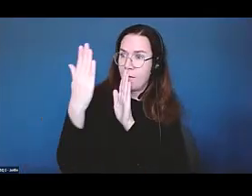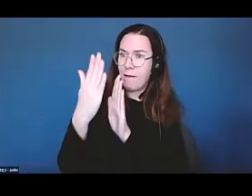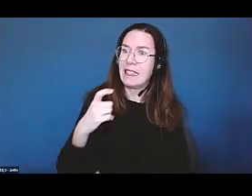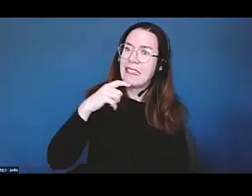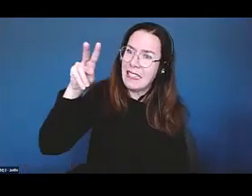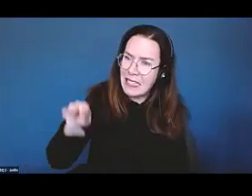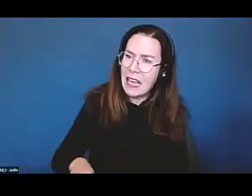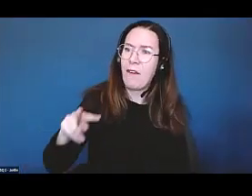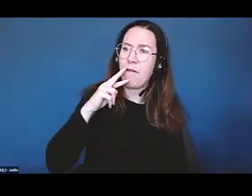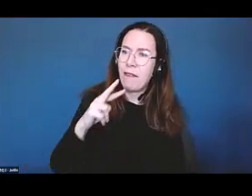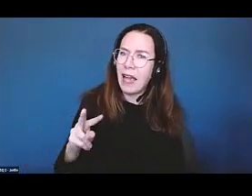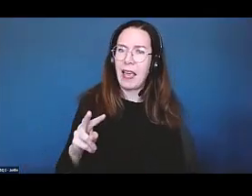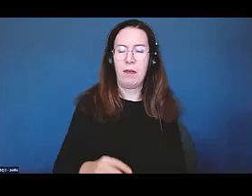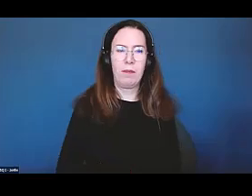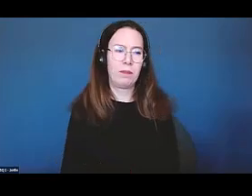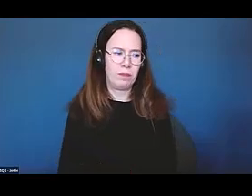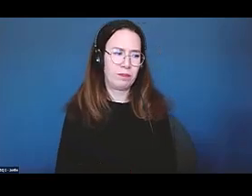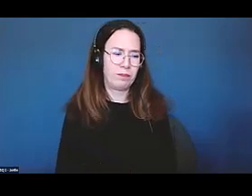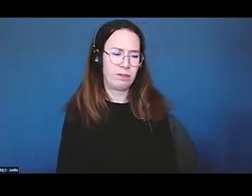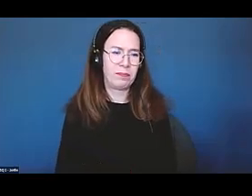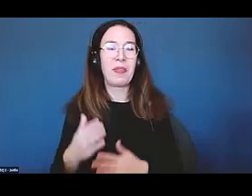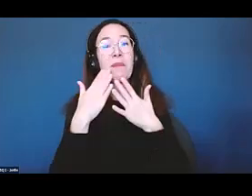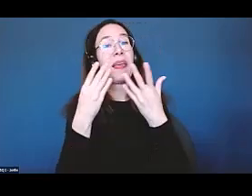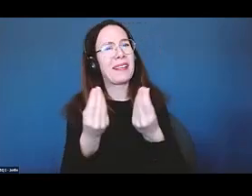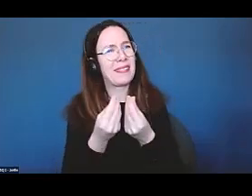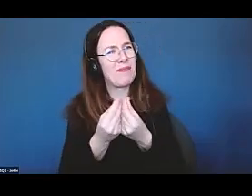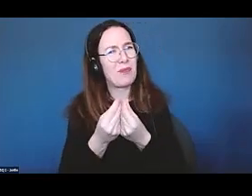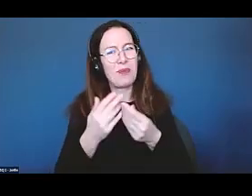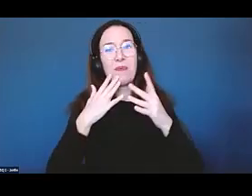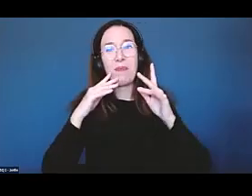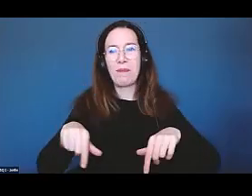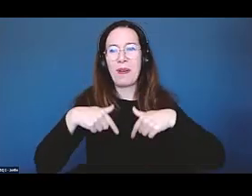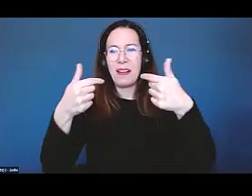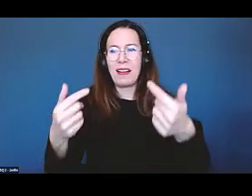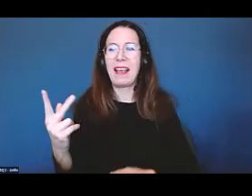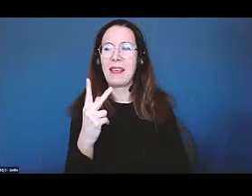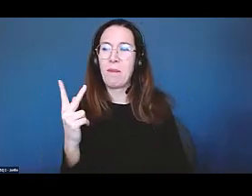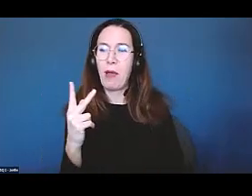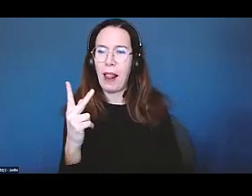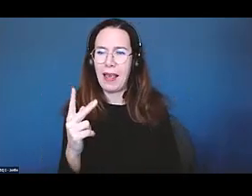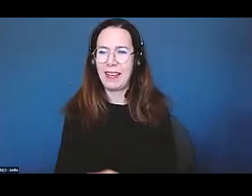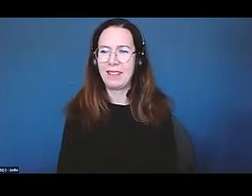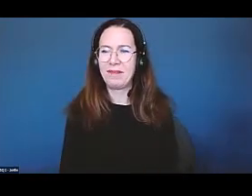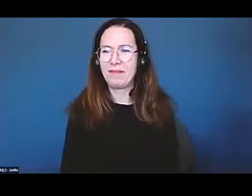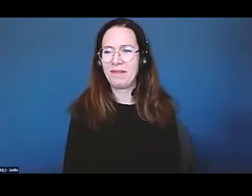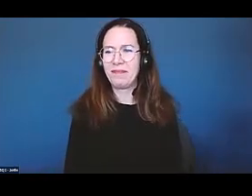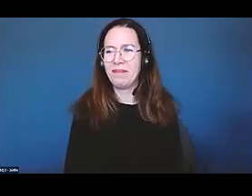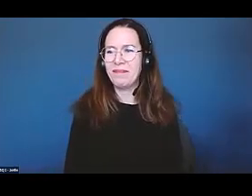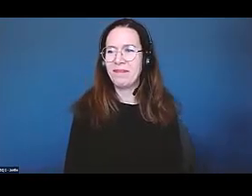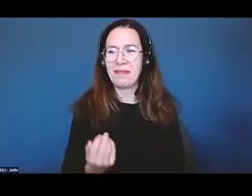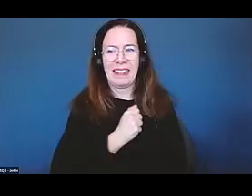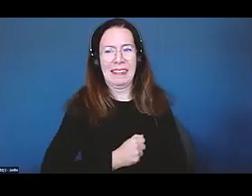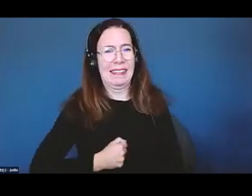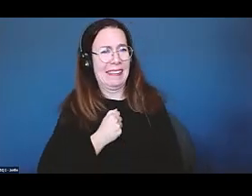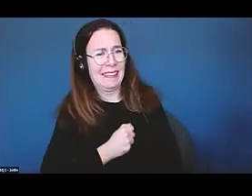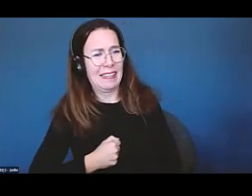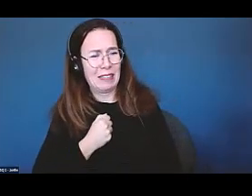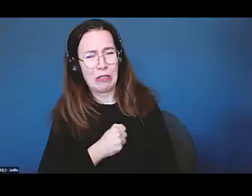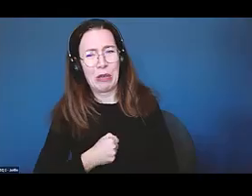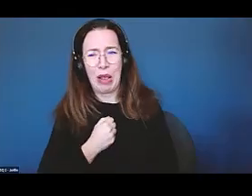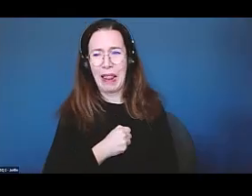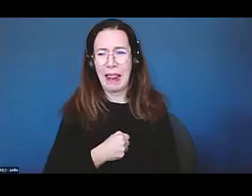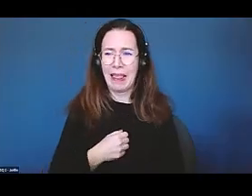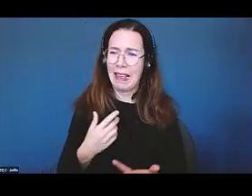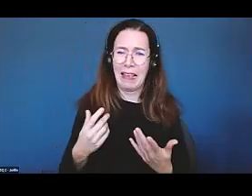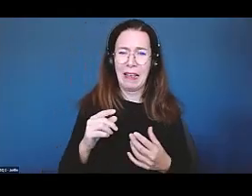est debout en face de nous. Merci beaucoup et je vais donc maintenant passer la parole à Kimberly. Désolée, j'ai